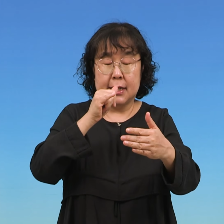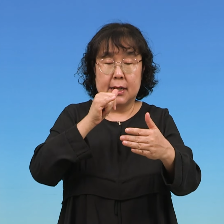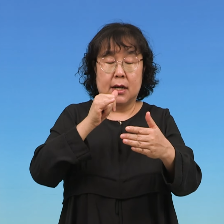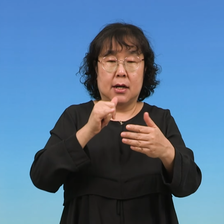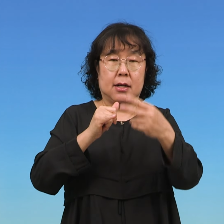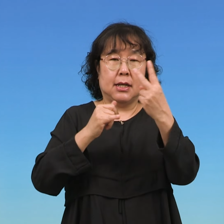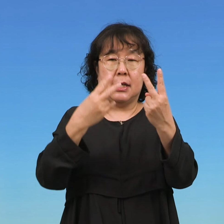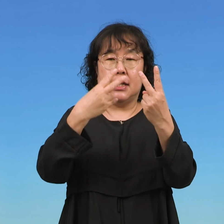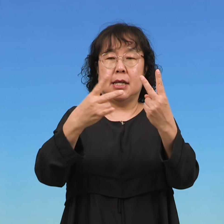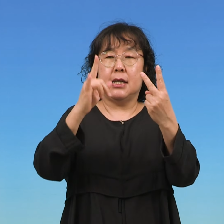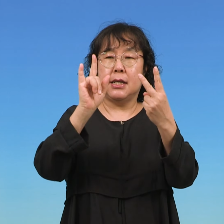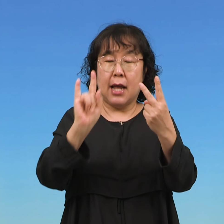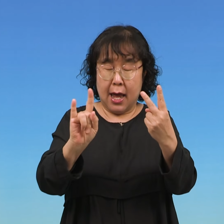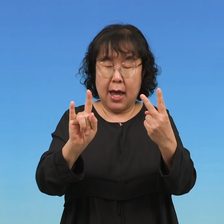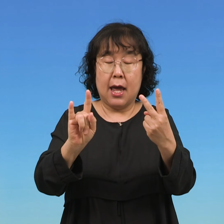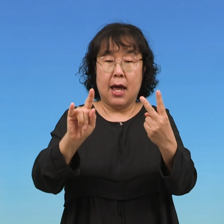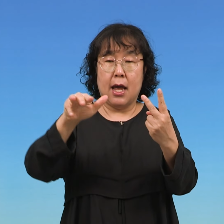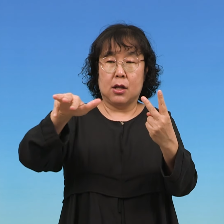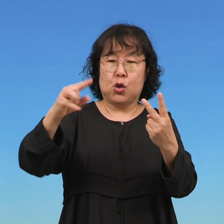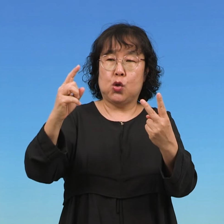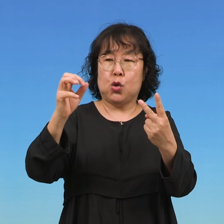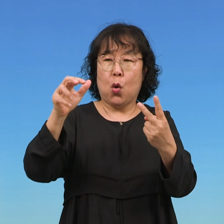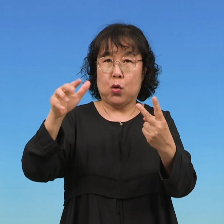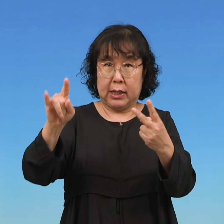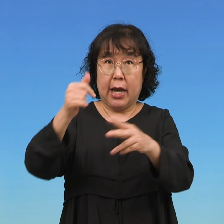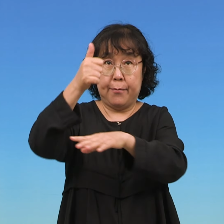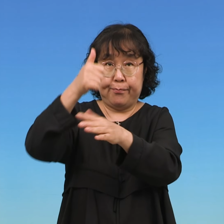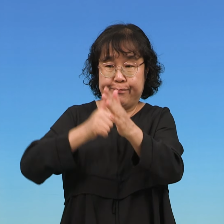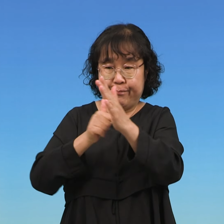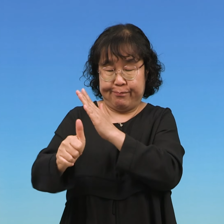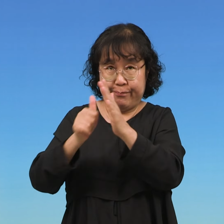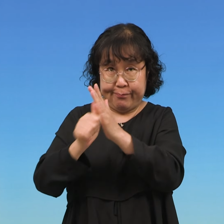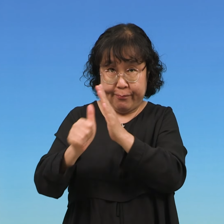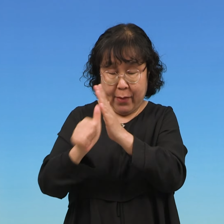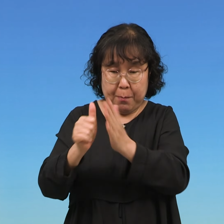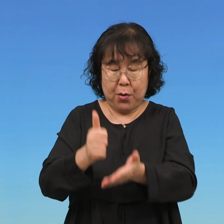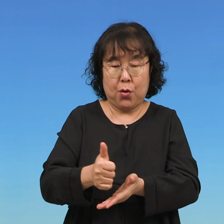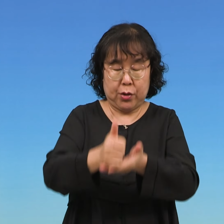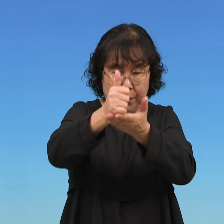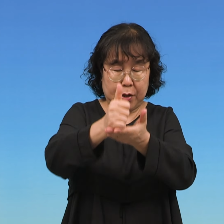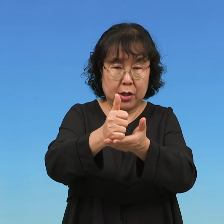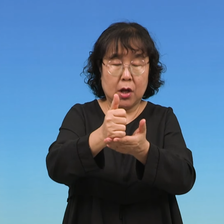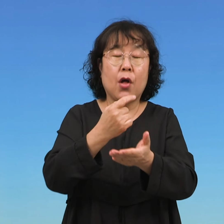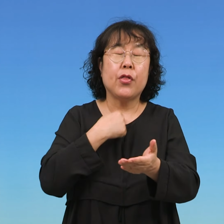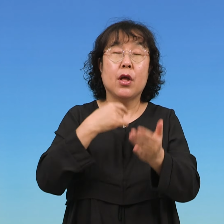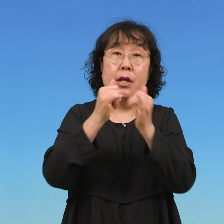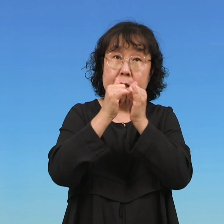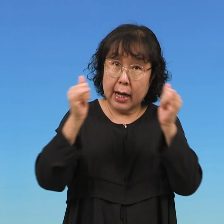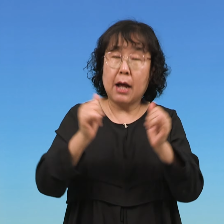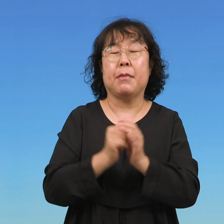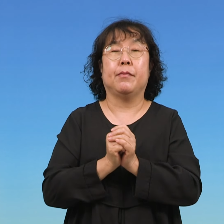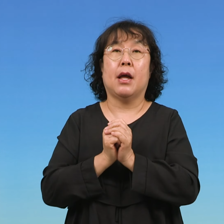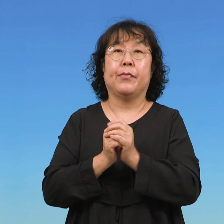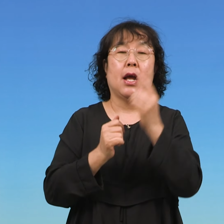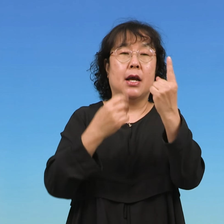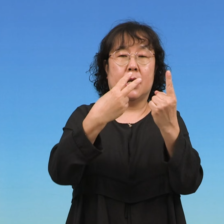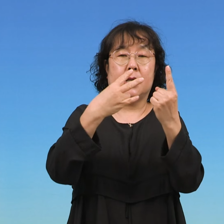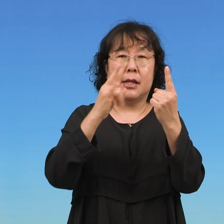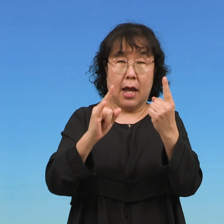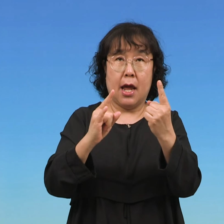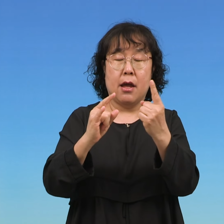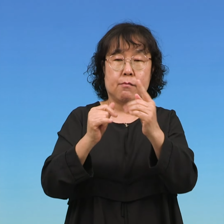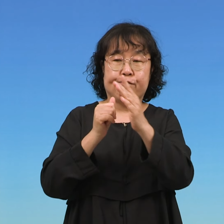분인데요 그 중국 내지선교회 1대 총재가 허드슨 테일러 선교사입니다 그것은 테일러